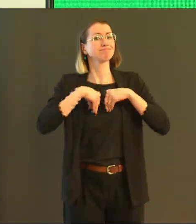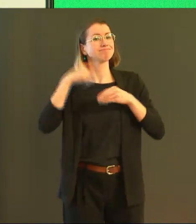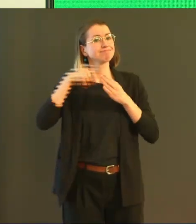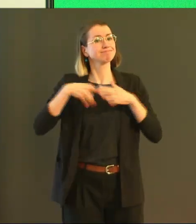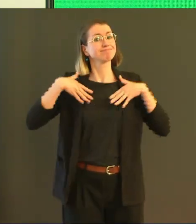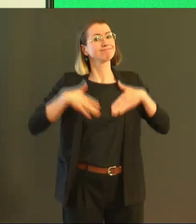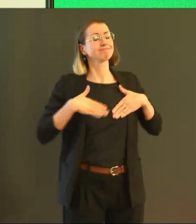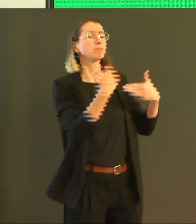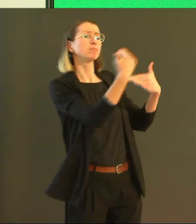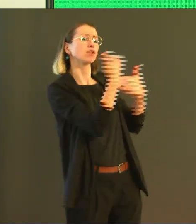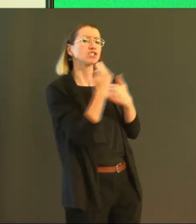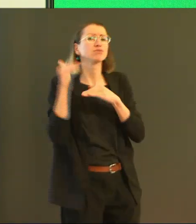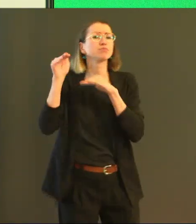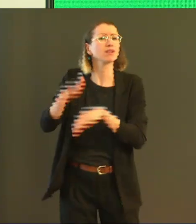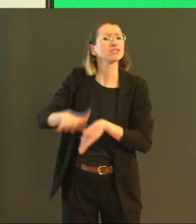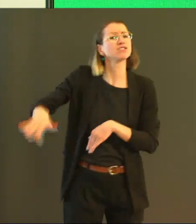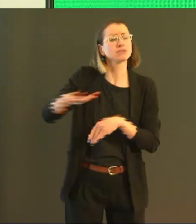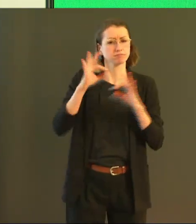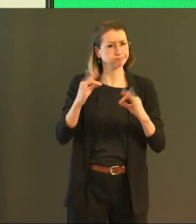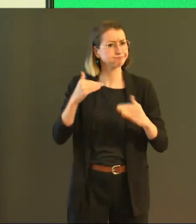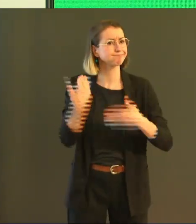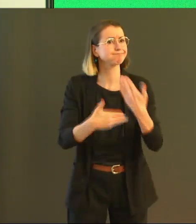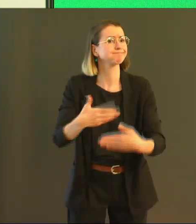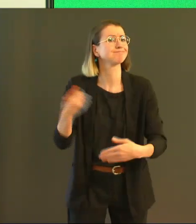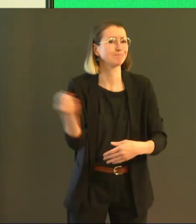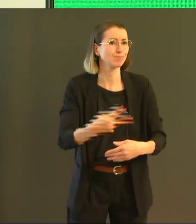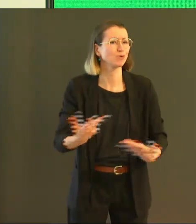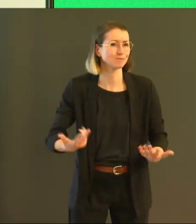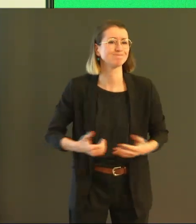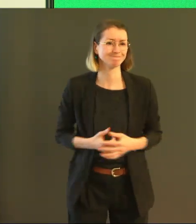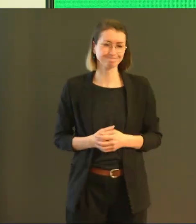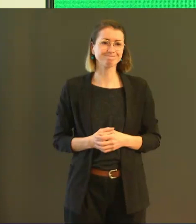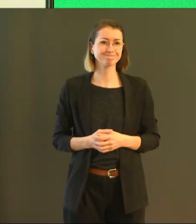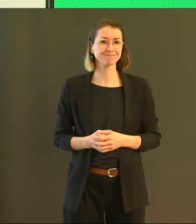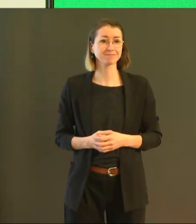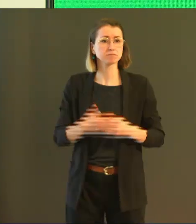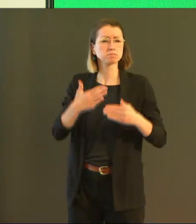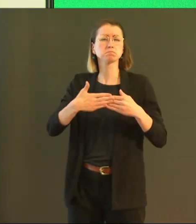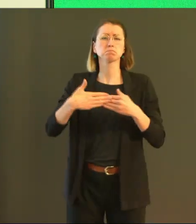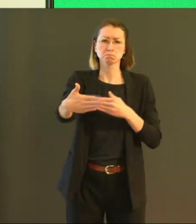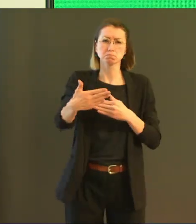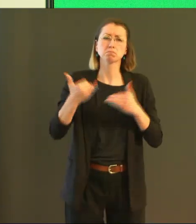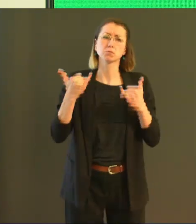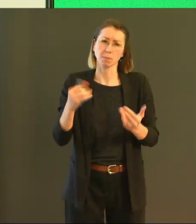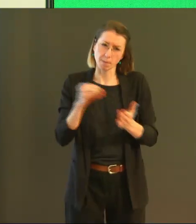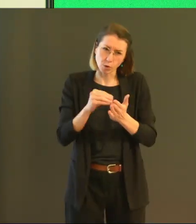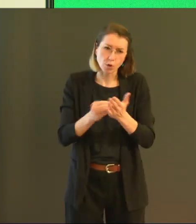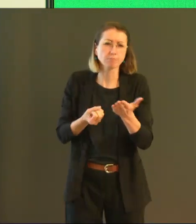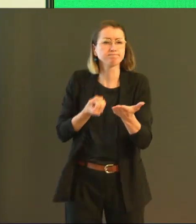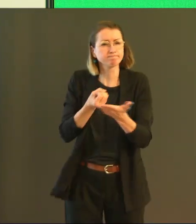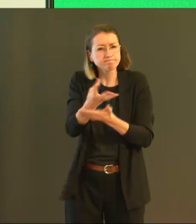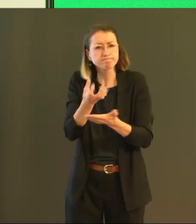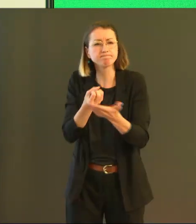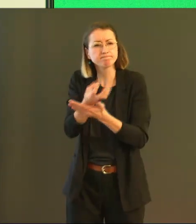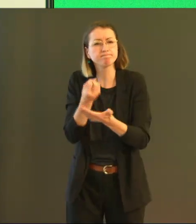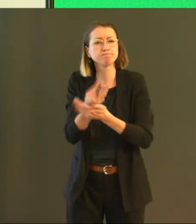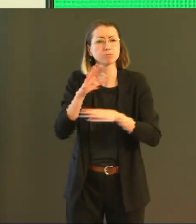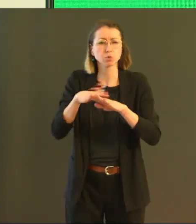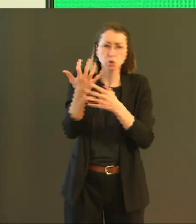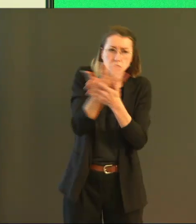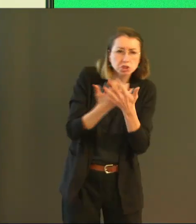dans les prochaines semaines les autorités bien sûr continuerons à vous accompagner et à vous informer sur l'évolution la situation